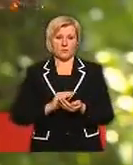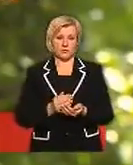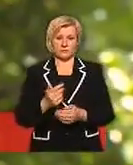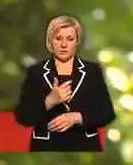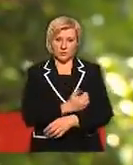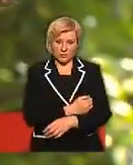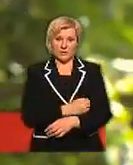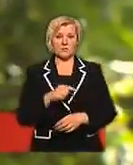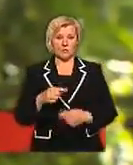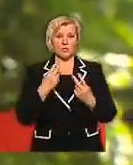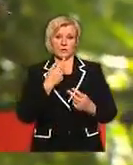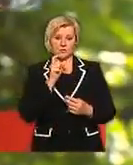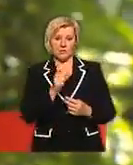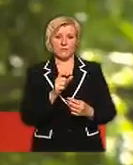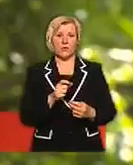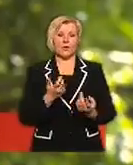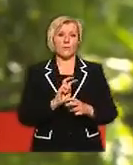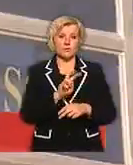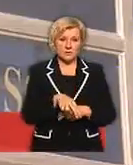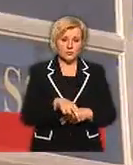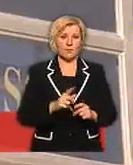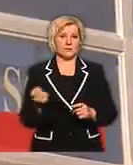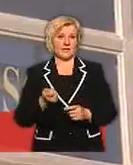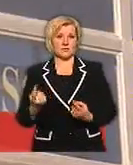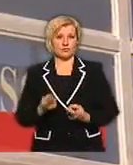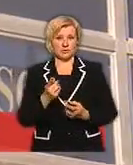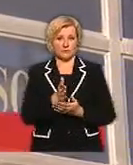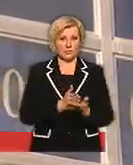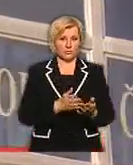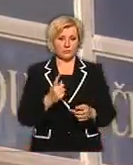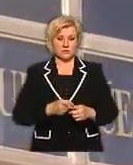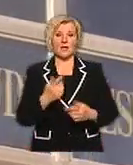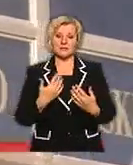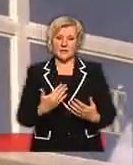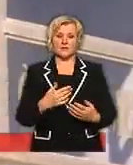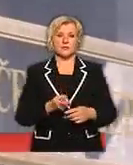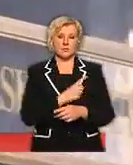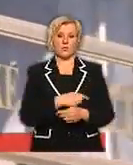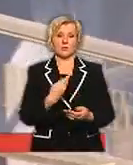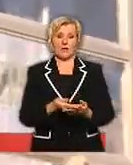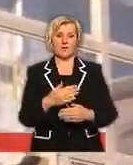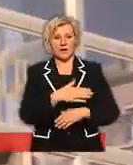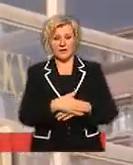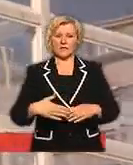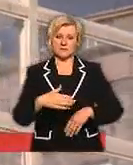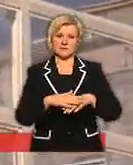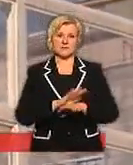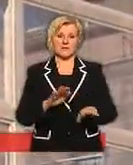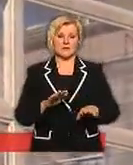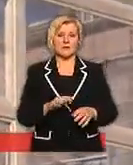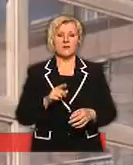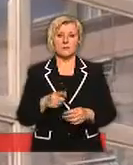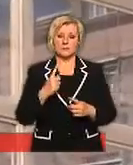Důležitý termín, který tvoří hranici mezi přestupkem a trestným činem. Nejvyšší soud stanovil hranici, podle níž je třeba za množství větší než